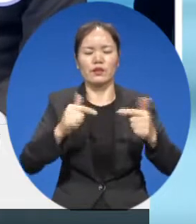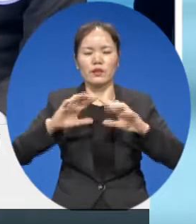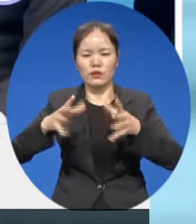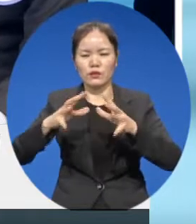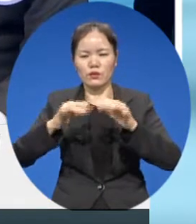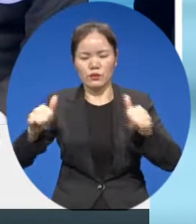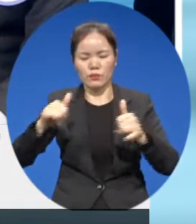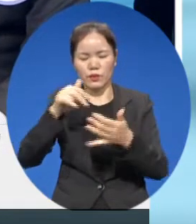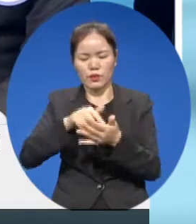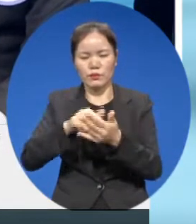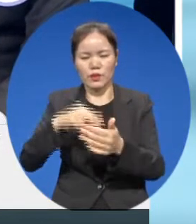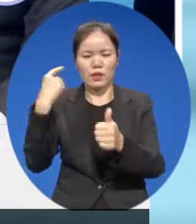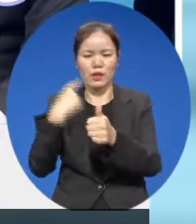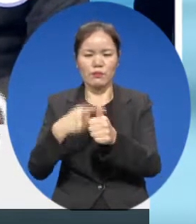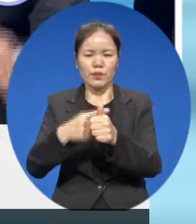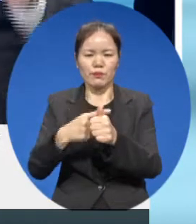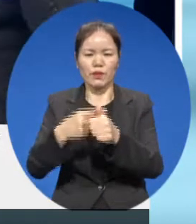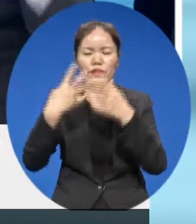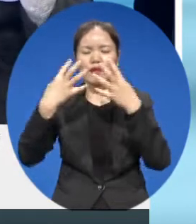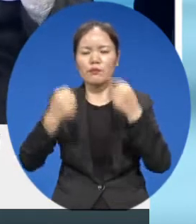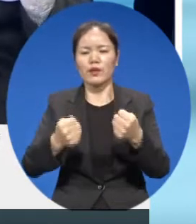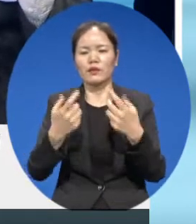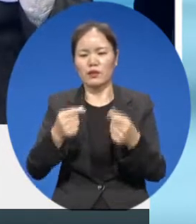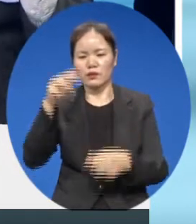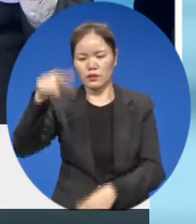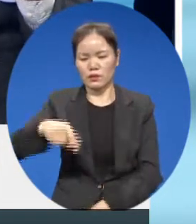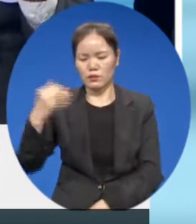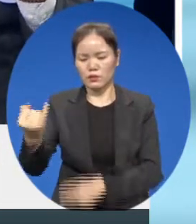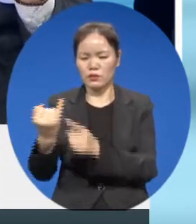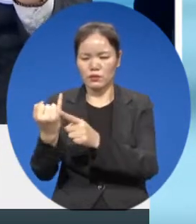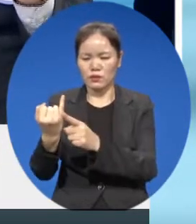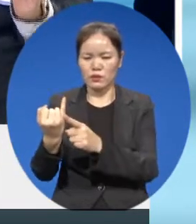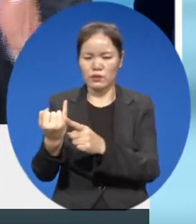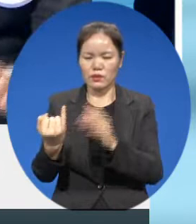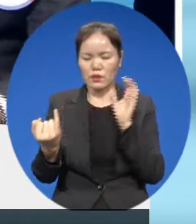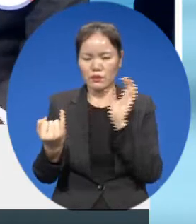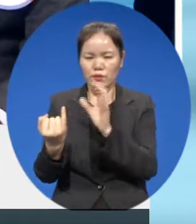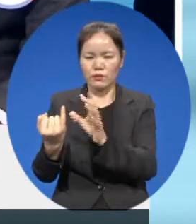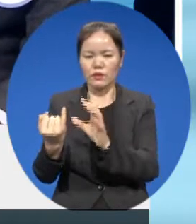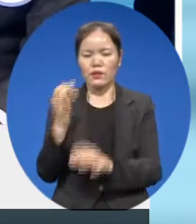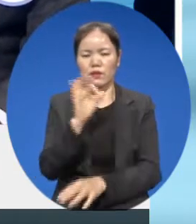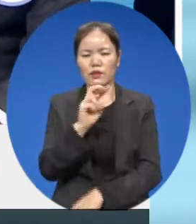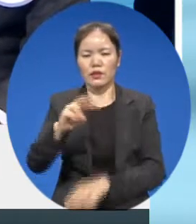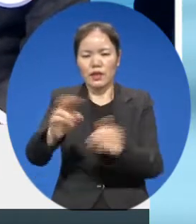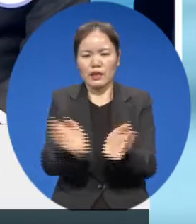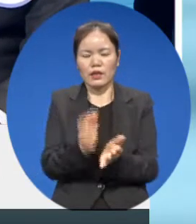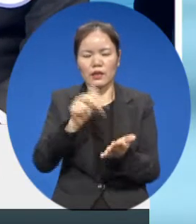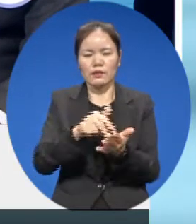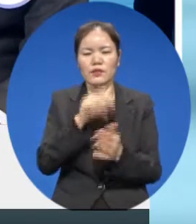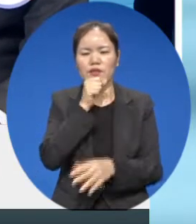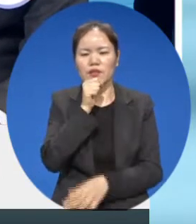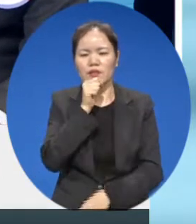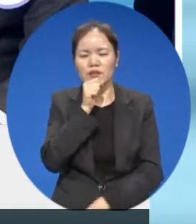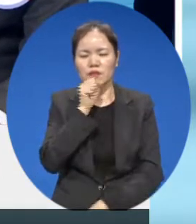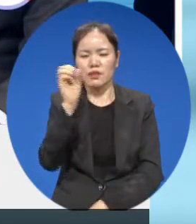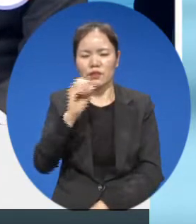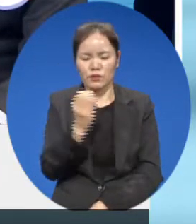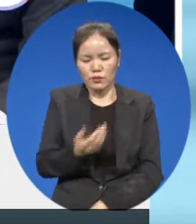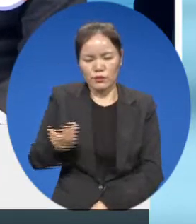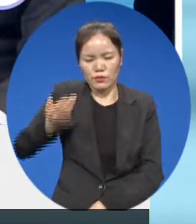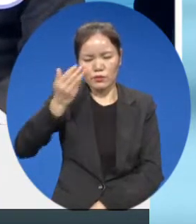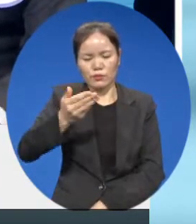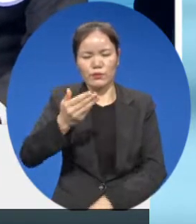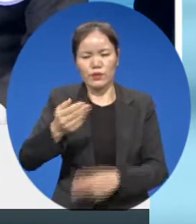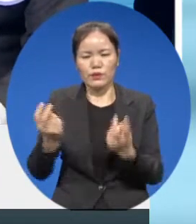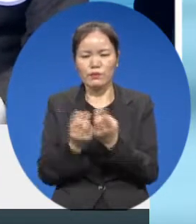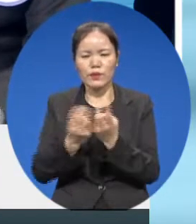지금 비판의 시선이 많아진 것으로 보여지는 추미애 장관을 공격하는 것이 야당 입장에서는 이 지지율을 끌어올릴 수 있는 수다 이렇게 판단하고